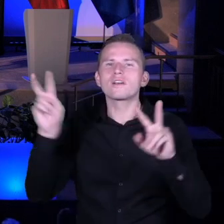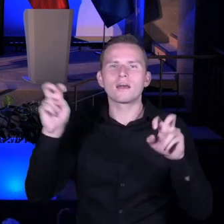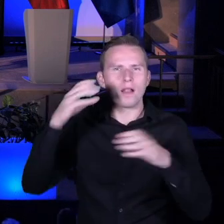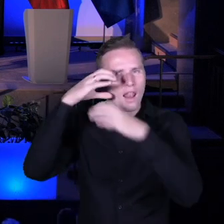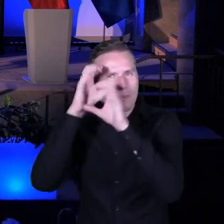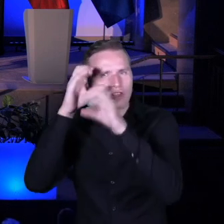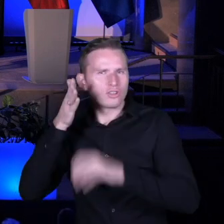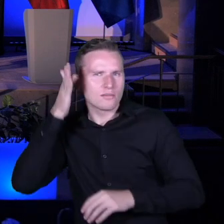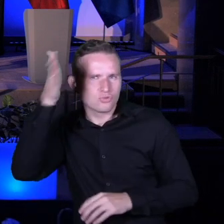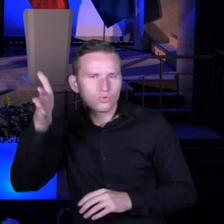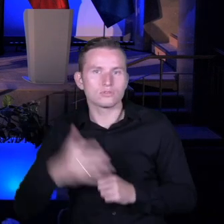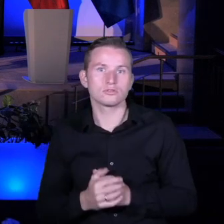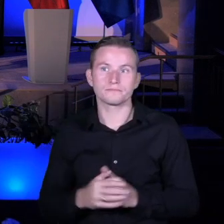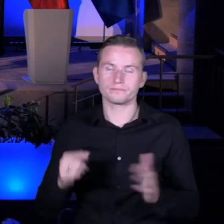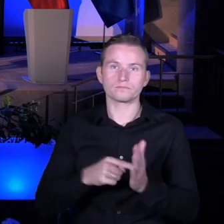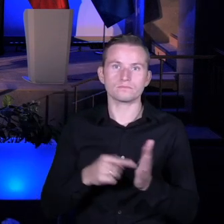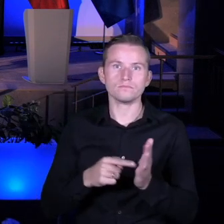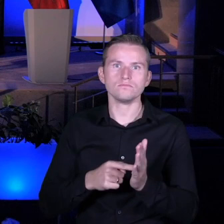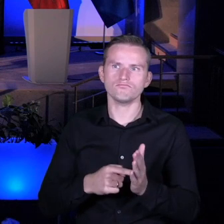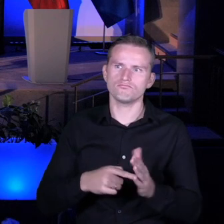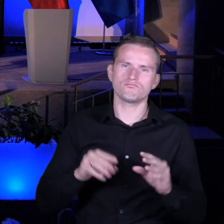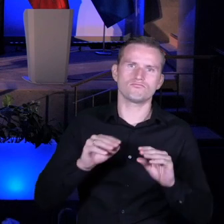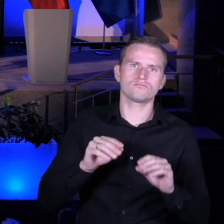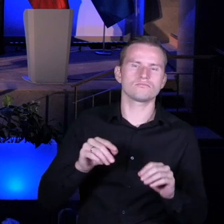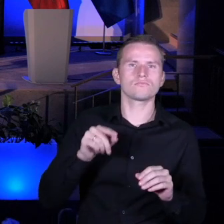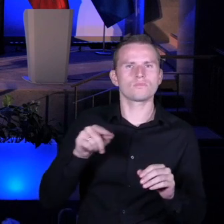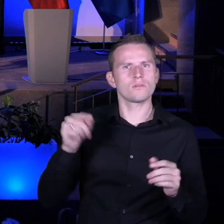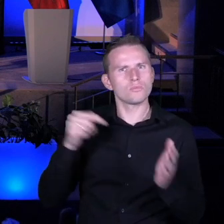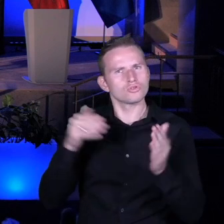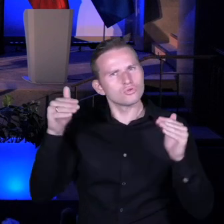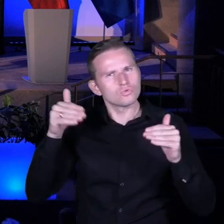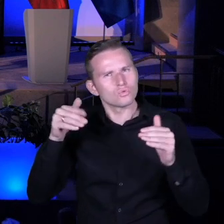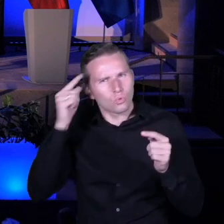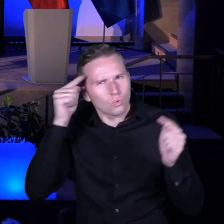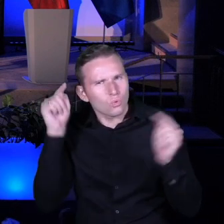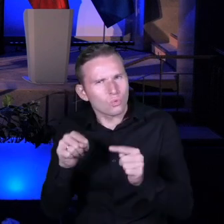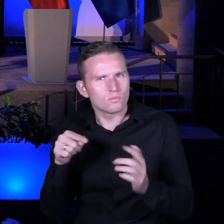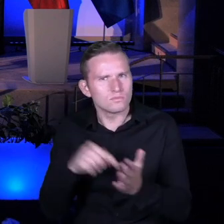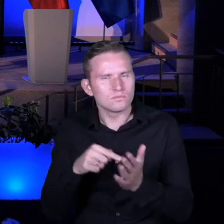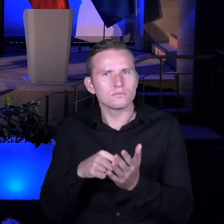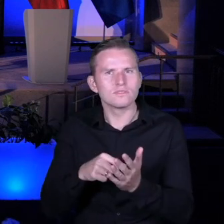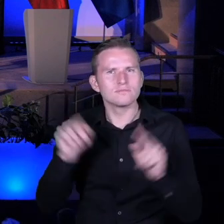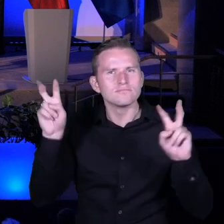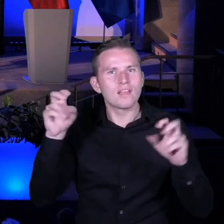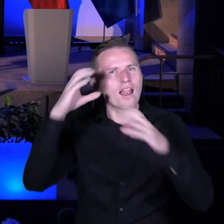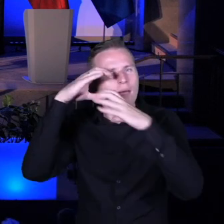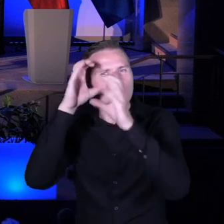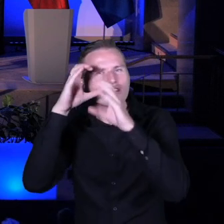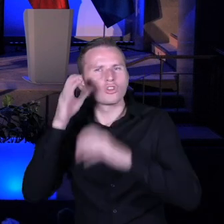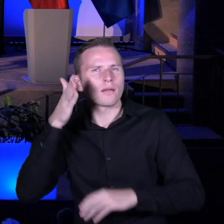inicjatyw resortu edukacji, więc gdybyśmy mogli się skupić chwilkę na laboratoriach właśnie i zastanowić,